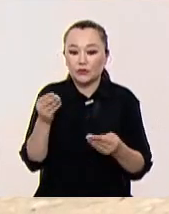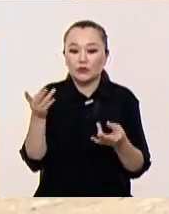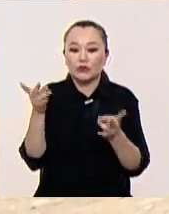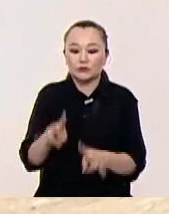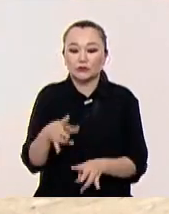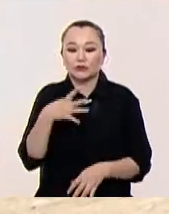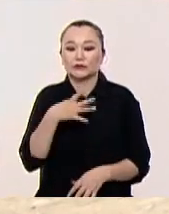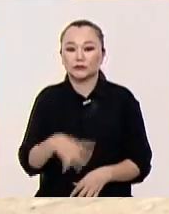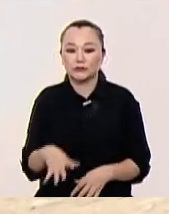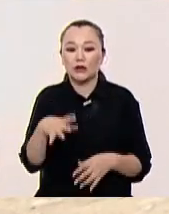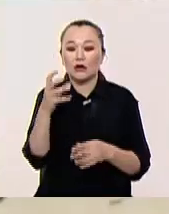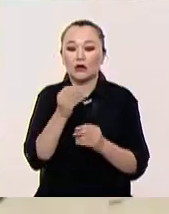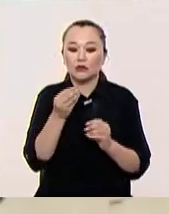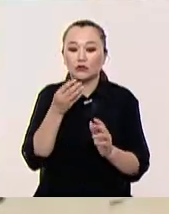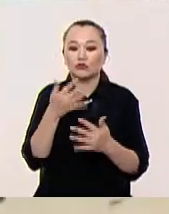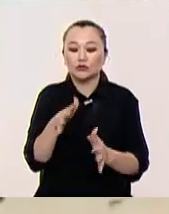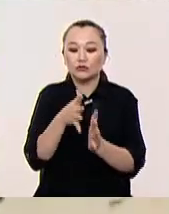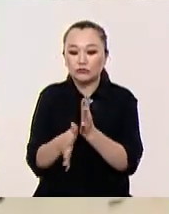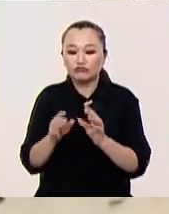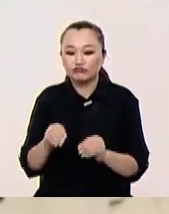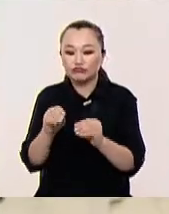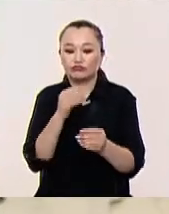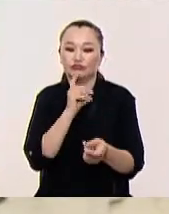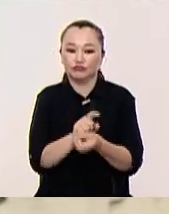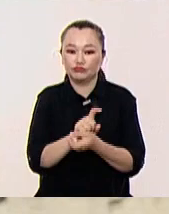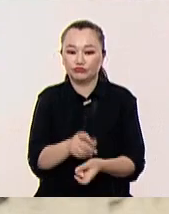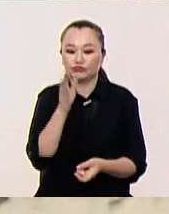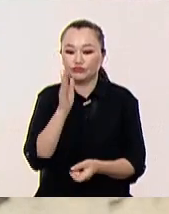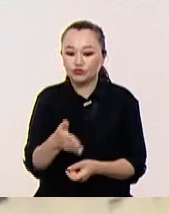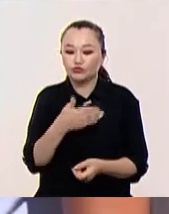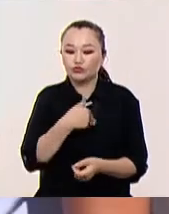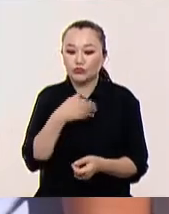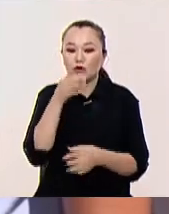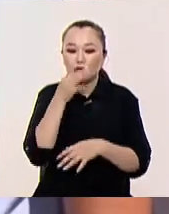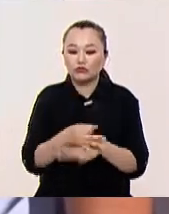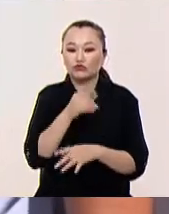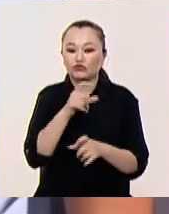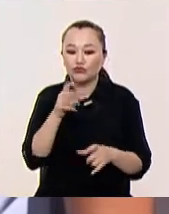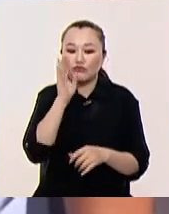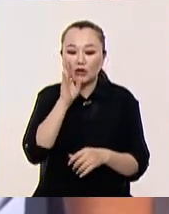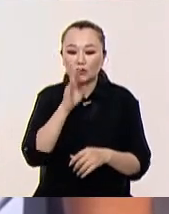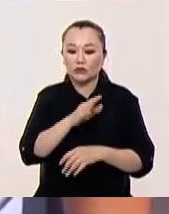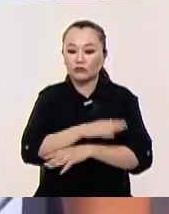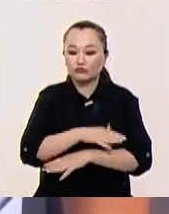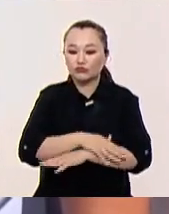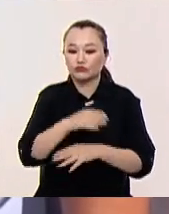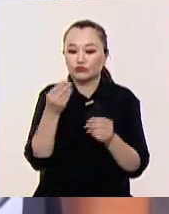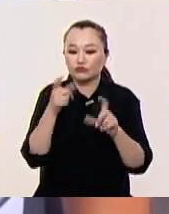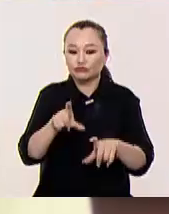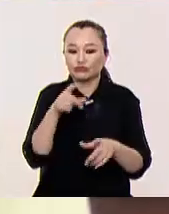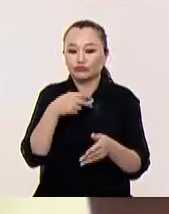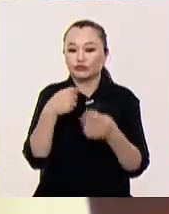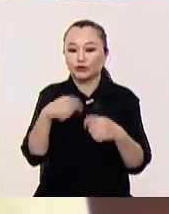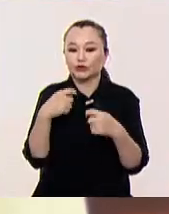мәжбүр болыпты. Ал қар жұмсап қойған егістік үшін күресеміз деп бекінгендер ағын суға жауаптылардың әрекетінде алалауда бағаны көтеріп сатуда бар